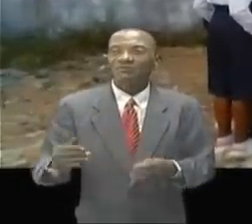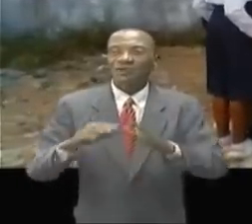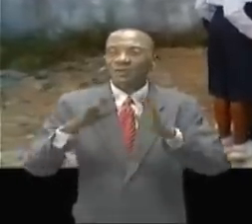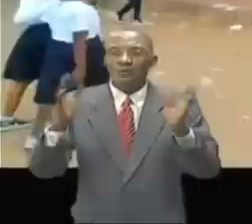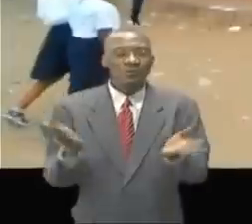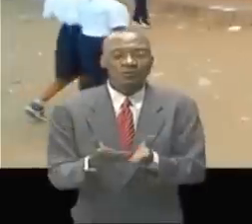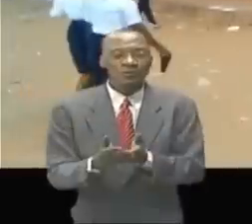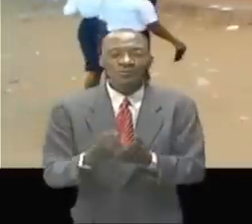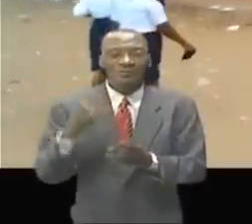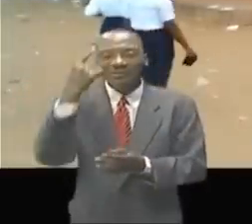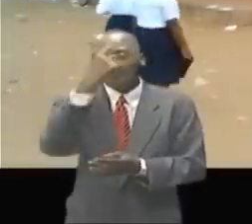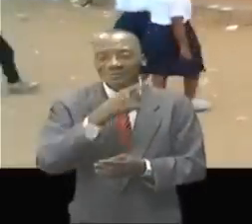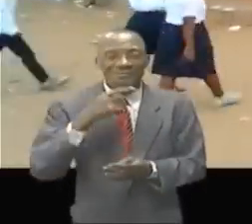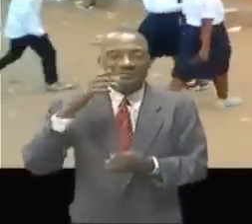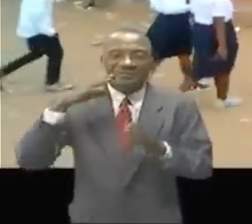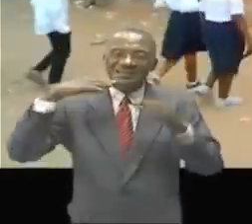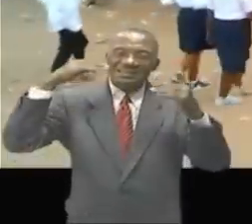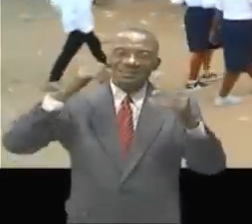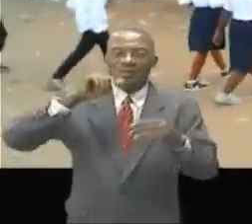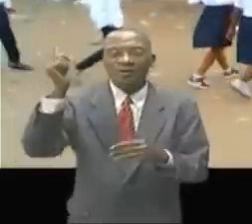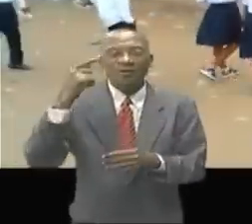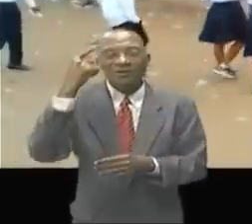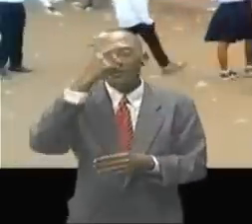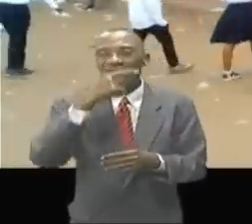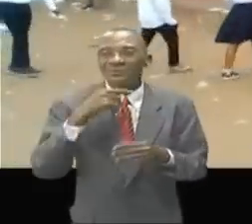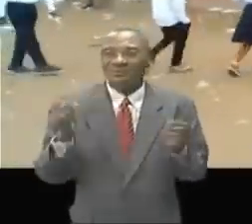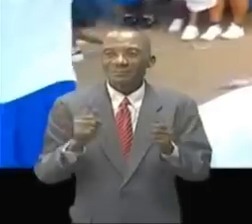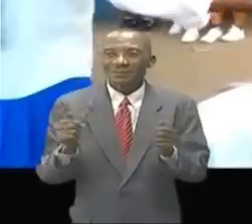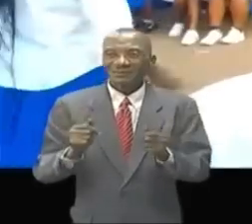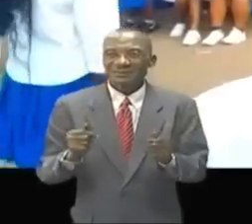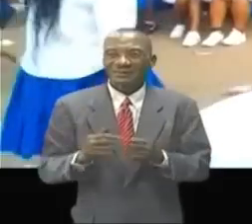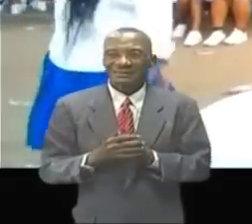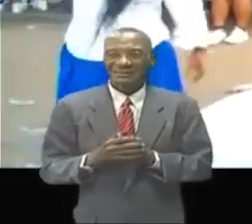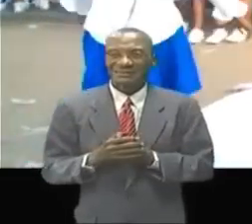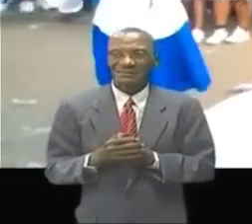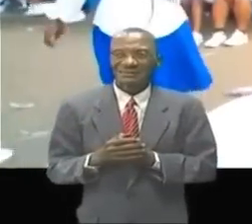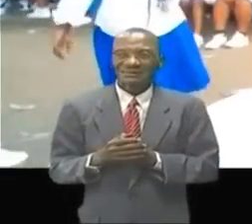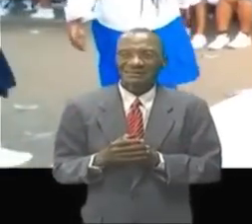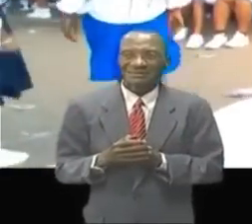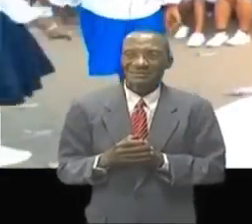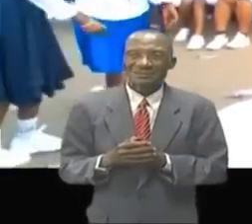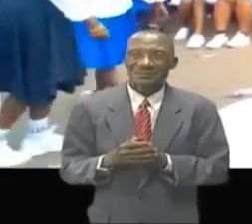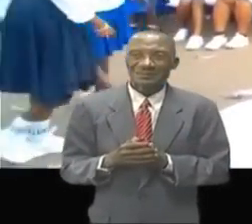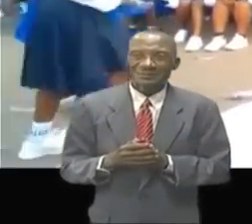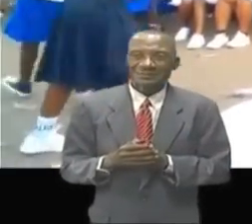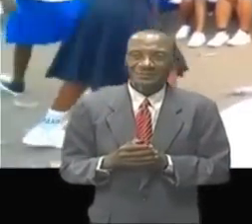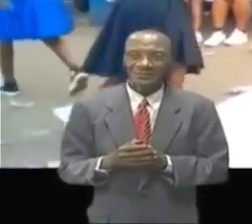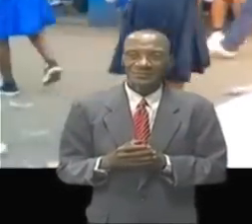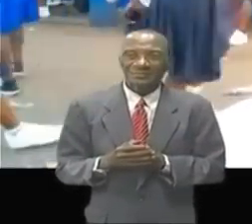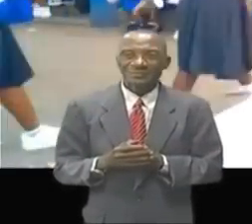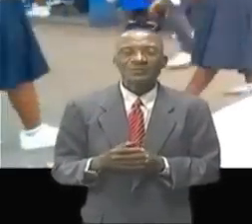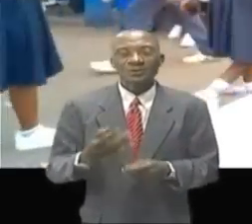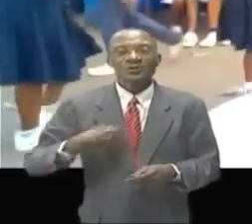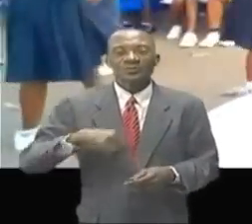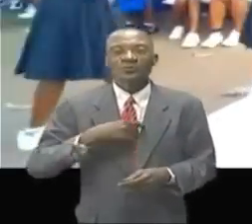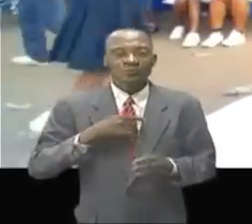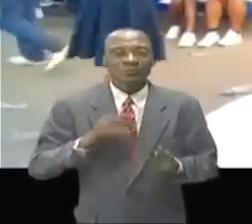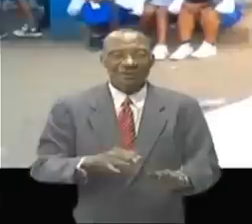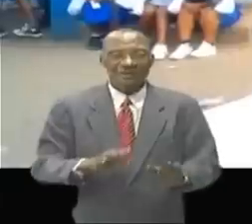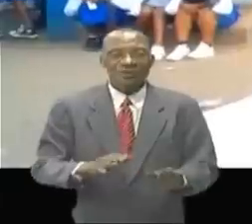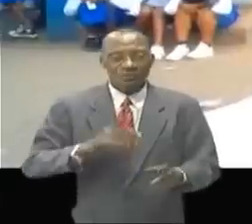l'un d'eux de l'option latin philo de cette école. Nous sommes dans un climat apaisé, nous attendons l'heure pour débuter notre